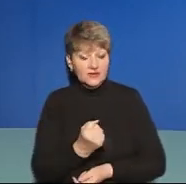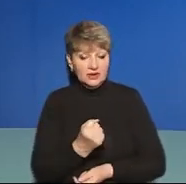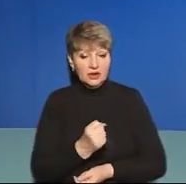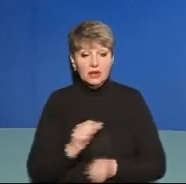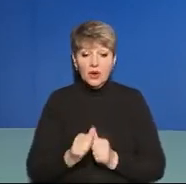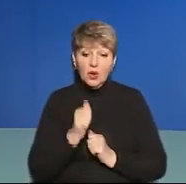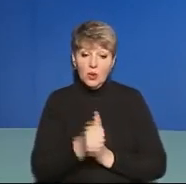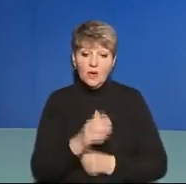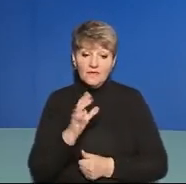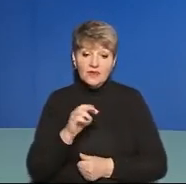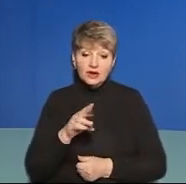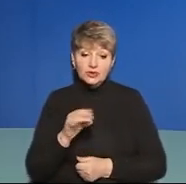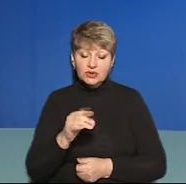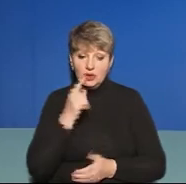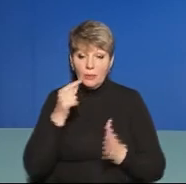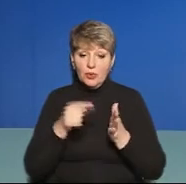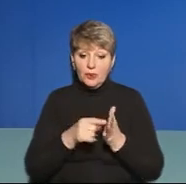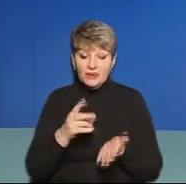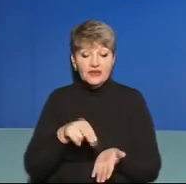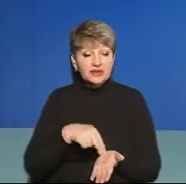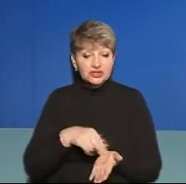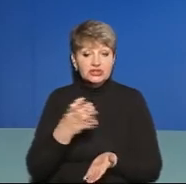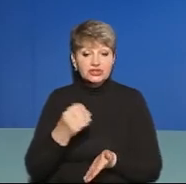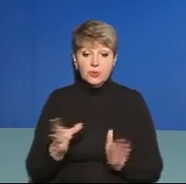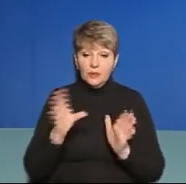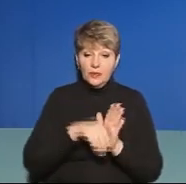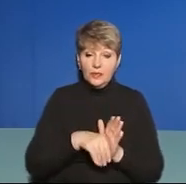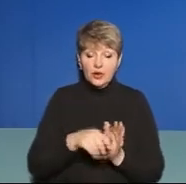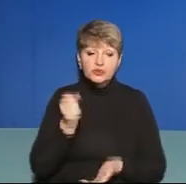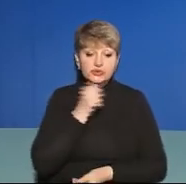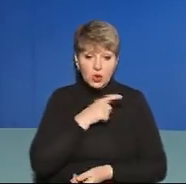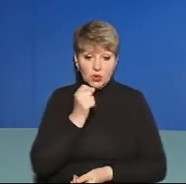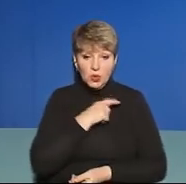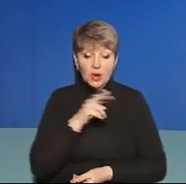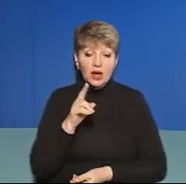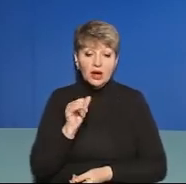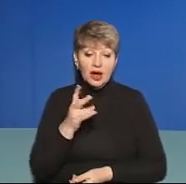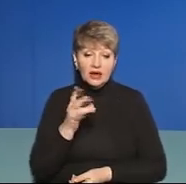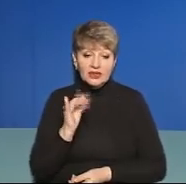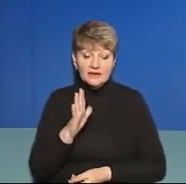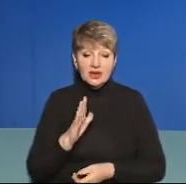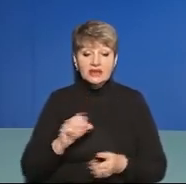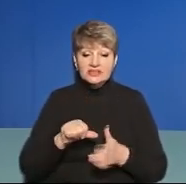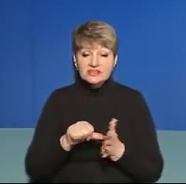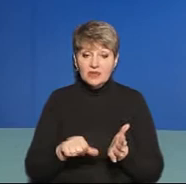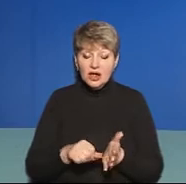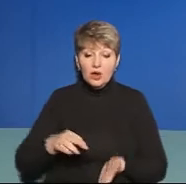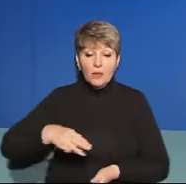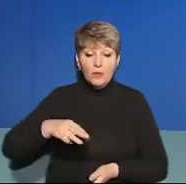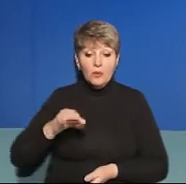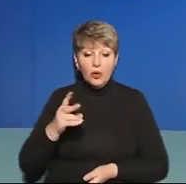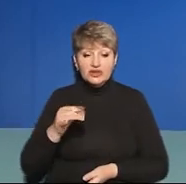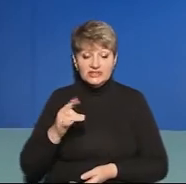2 тижнів. Крім Ватутіно, до червоної зони на Черкащині увійшли міста Золотоноша, Канів та Сміла, Монастирищенський